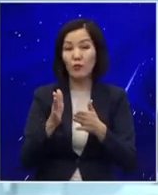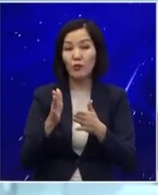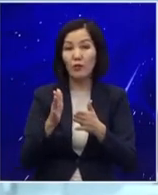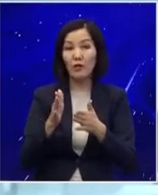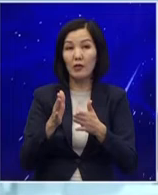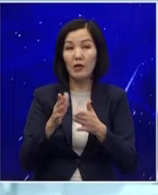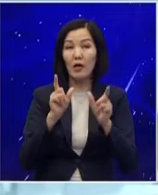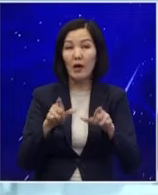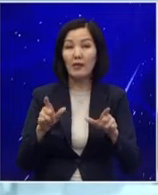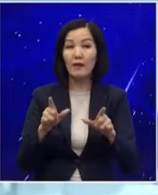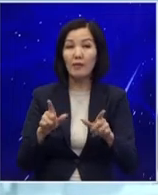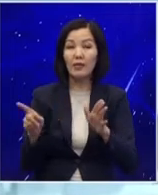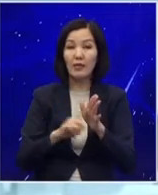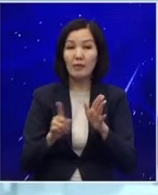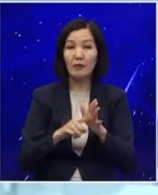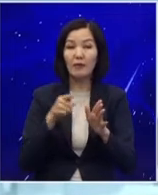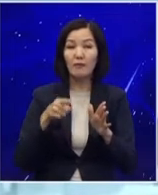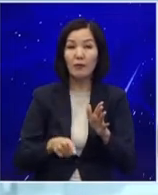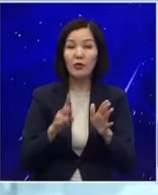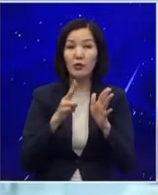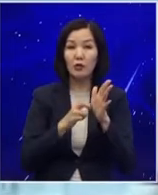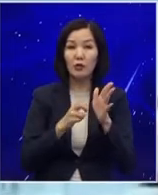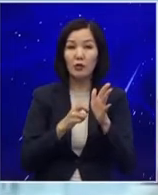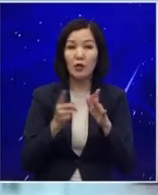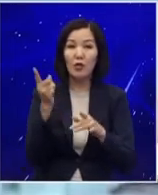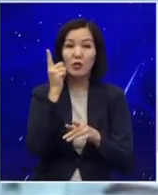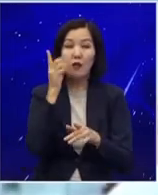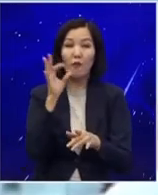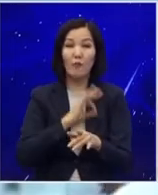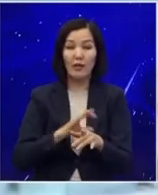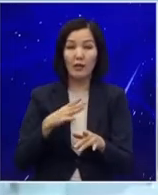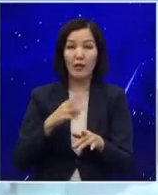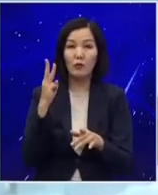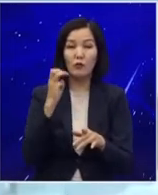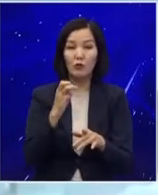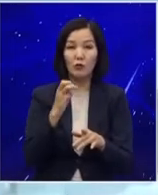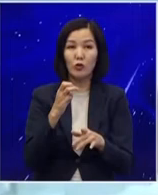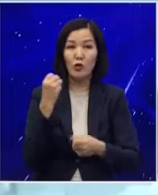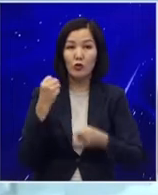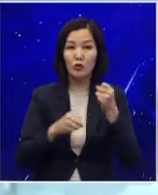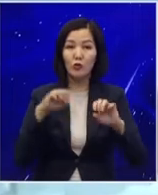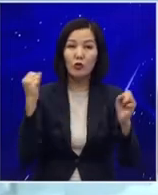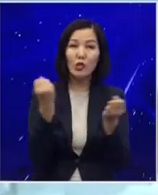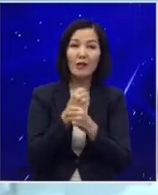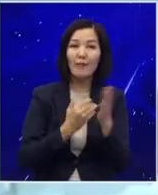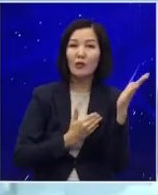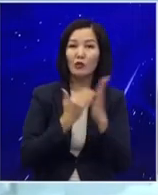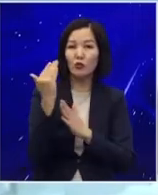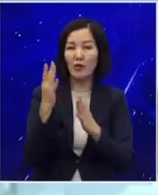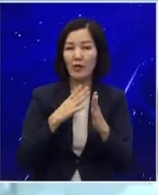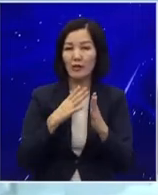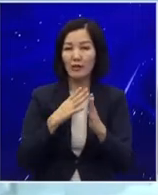тасымалдау кезінде 1700-ден астам автобус жүргізушісі телефонды пайдаланған. 300-ге жуығы жылдамдықты мөлшерден тыс